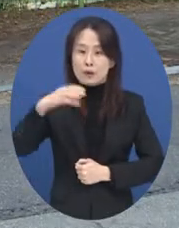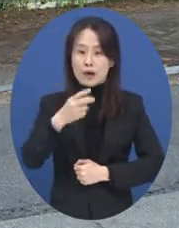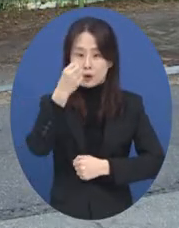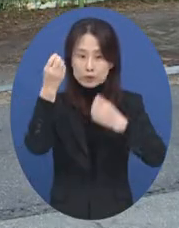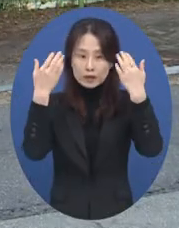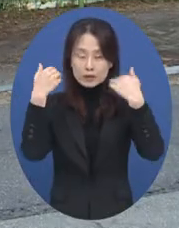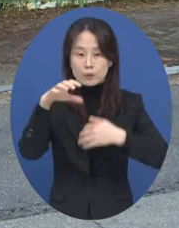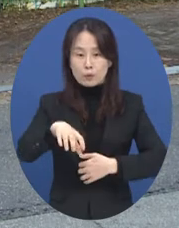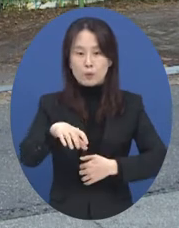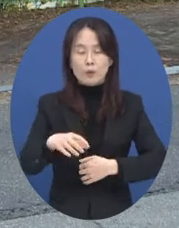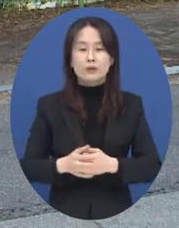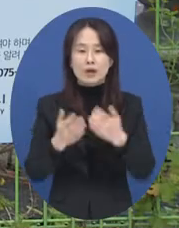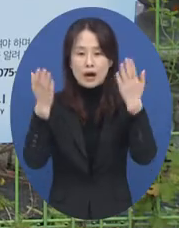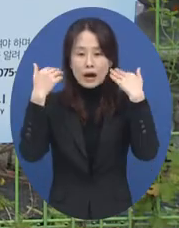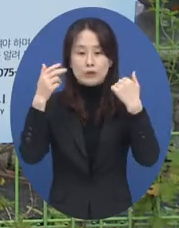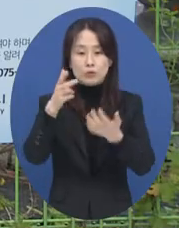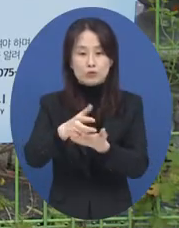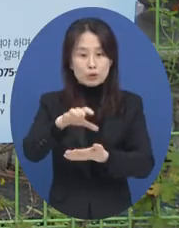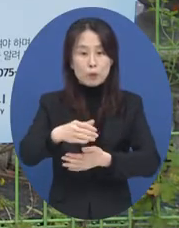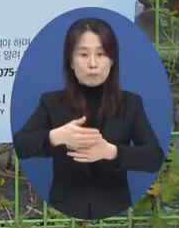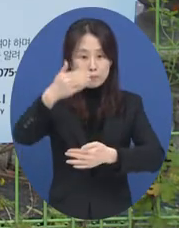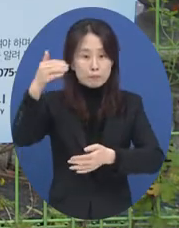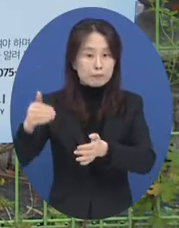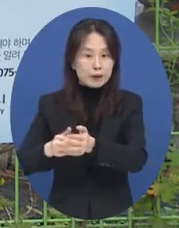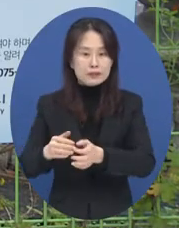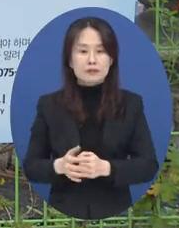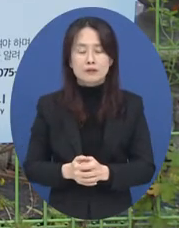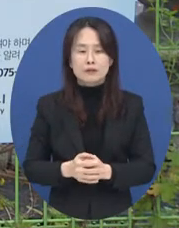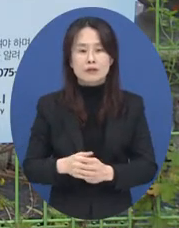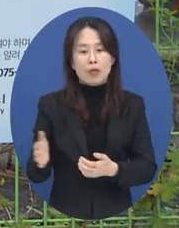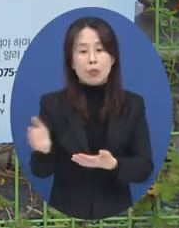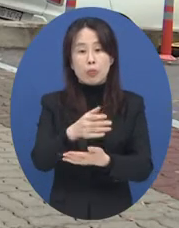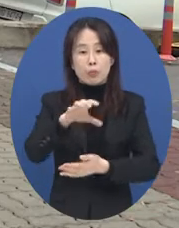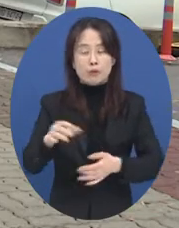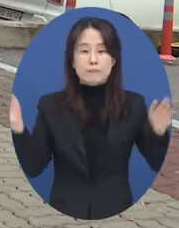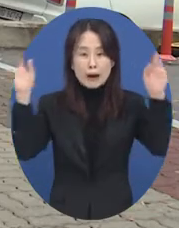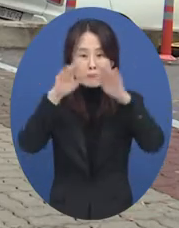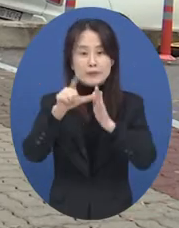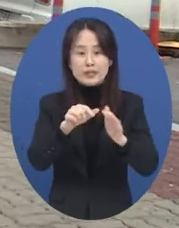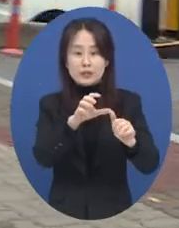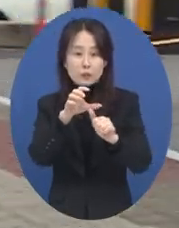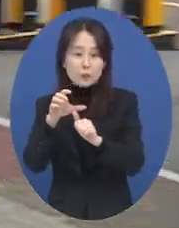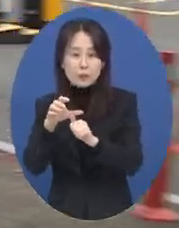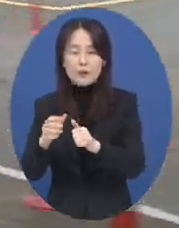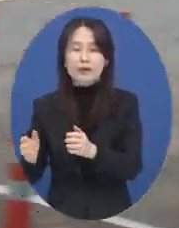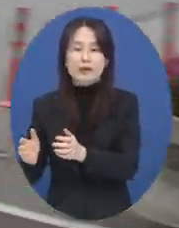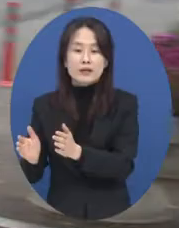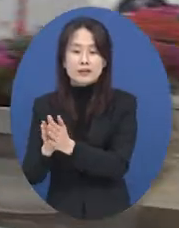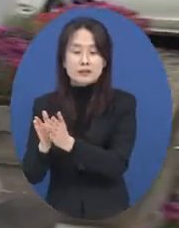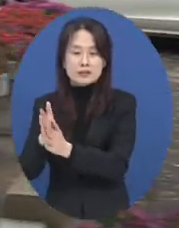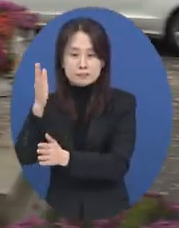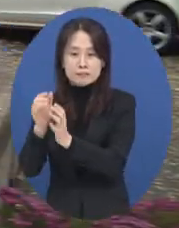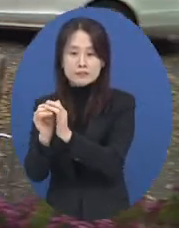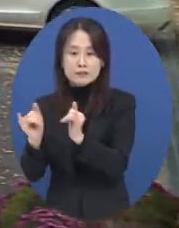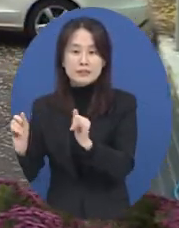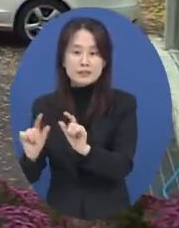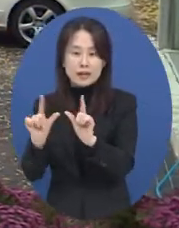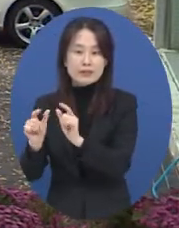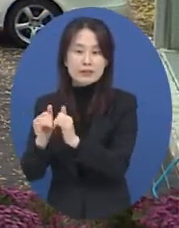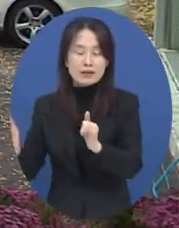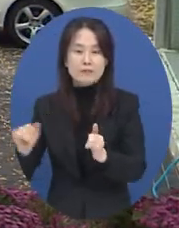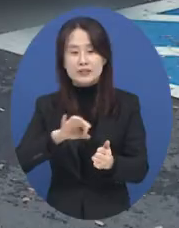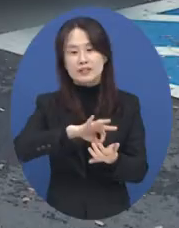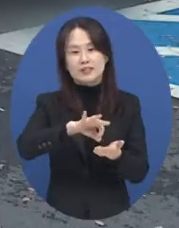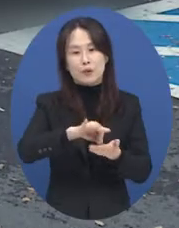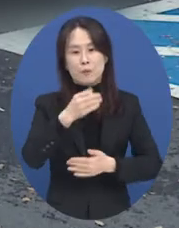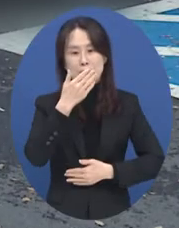한 고등학교는 학교 주차장에 문을 열었습니다. 평소 주차장이 비어있던 야간 시간대를 활용해 주민들이 무료로 사용할 수 있도록 한